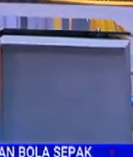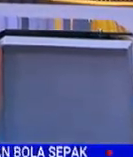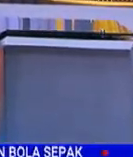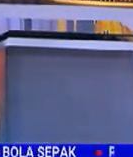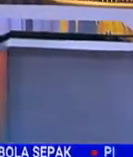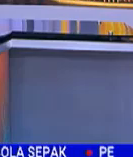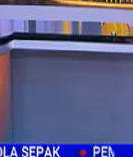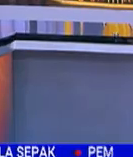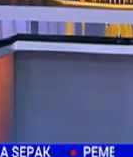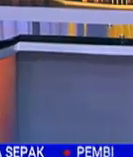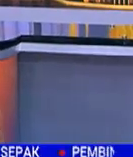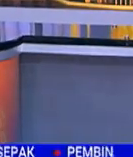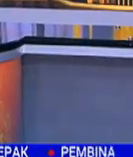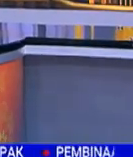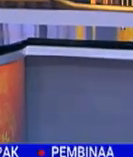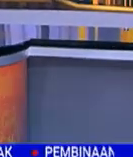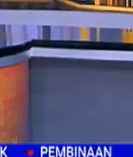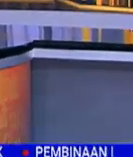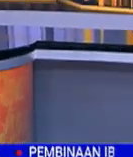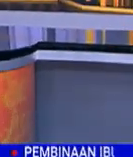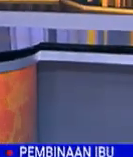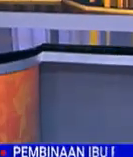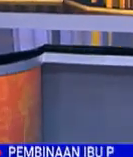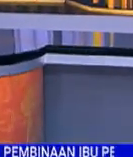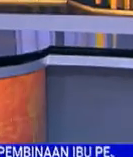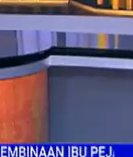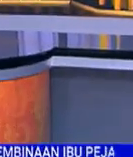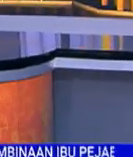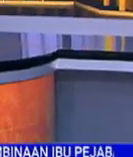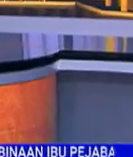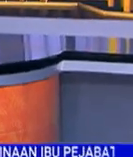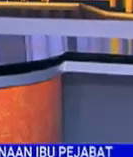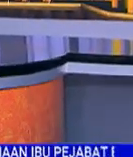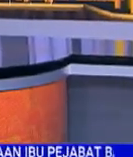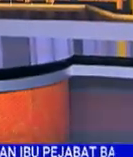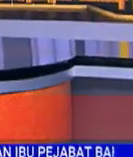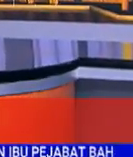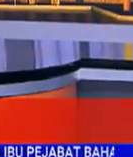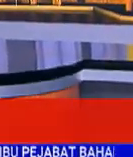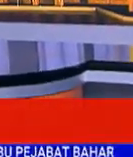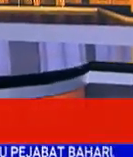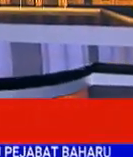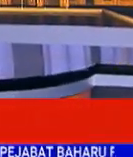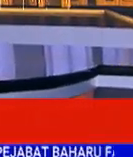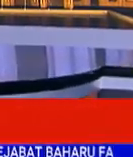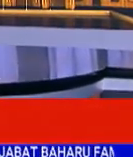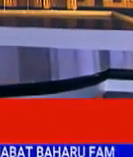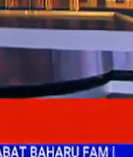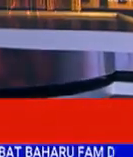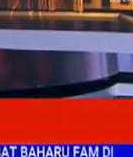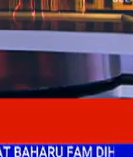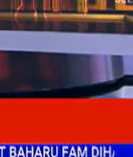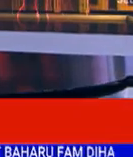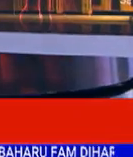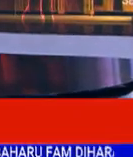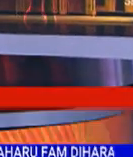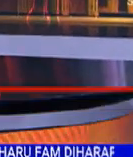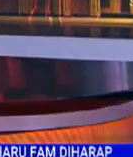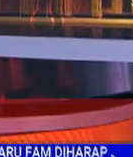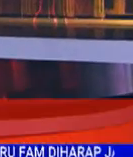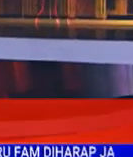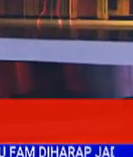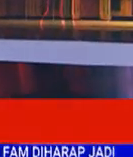Keputusan tarikh sebenar peralihan fasa endemik negara akan ditentukan mesyuarat kuartet COVID-19 minggu hadapan. Menteri